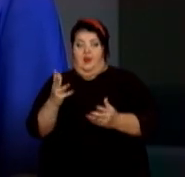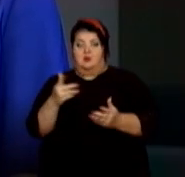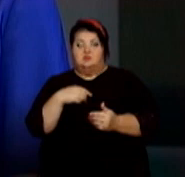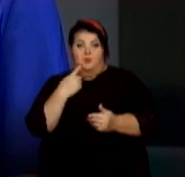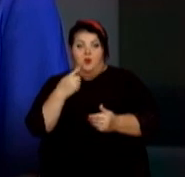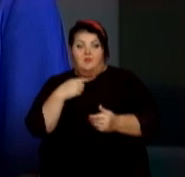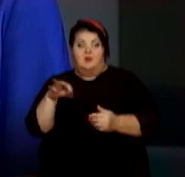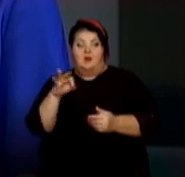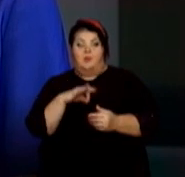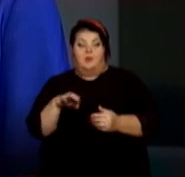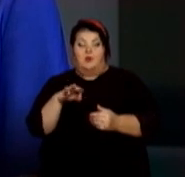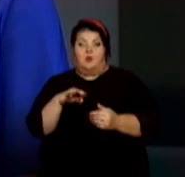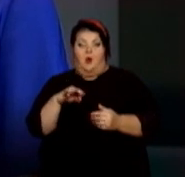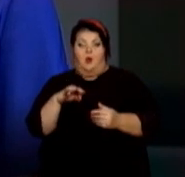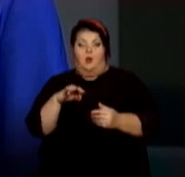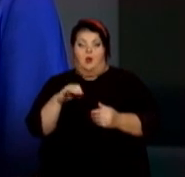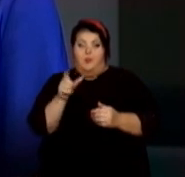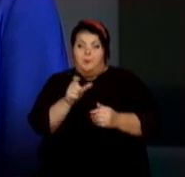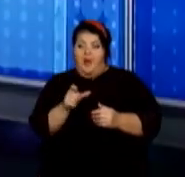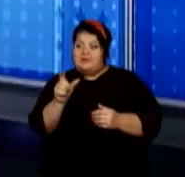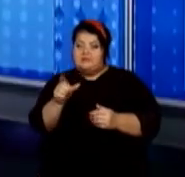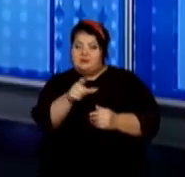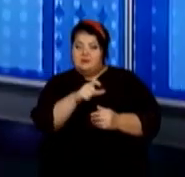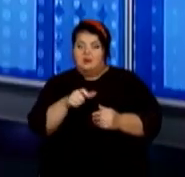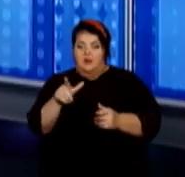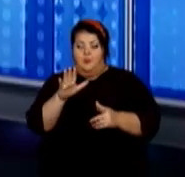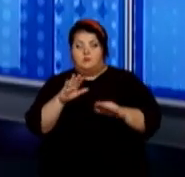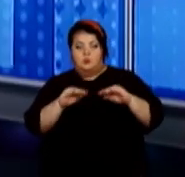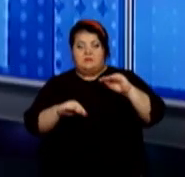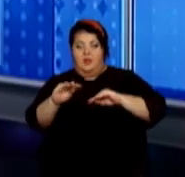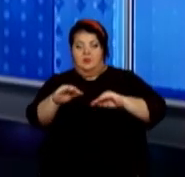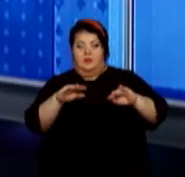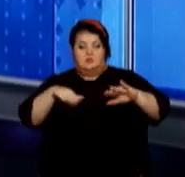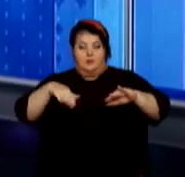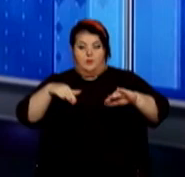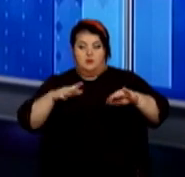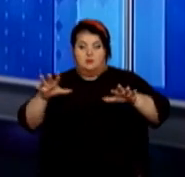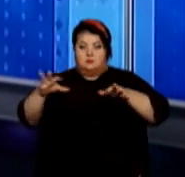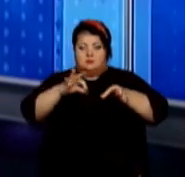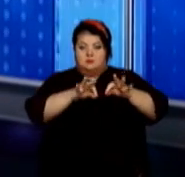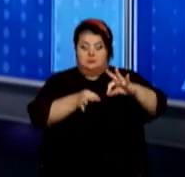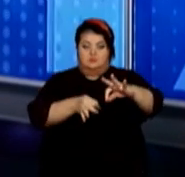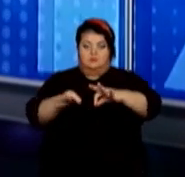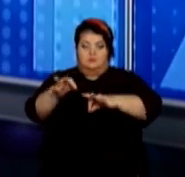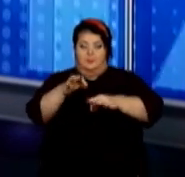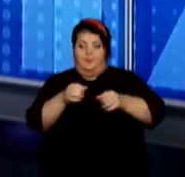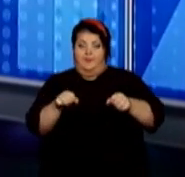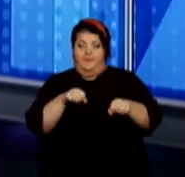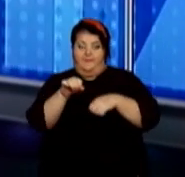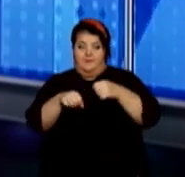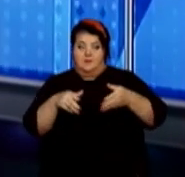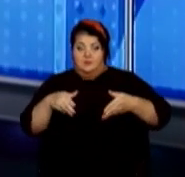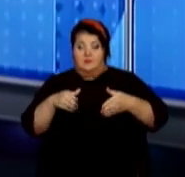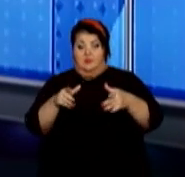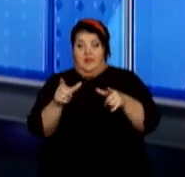про підхід, це пазлів, де буде складатися в єдину систему, в єдину мережу велосипедна інфраструктура, то цей